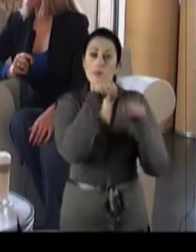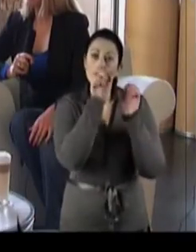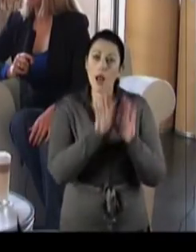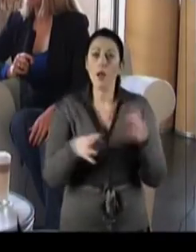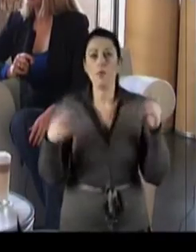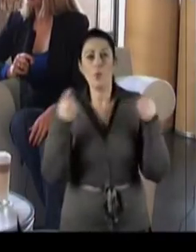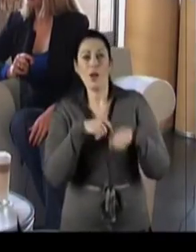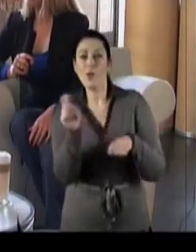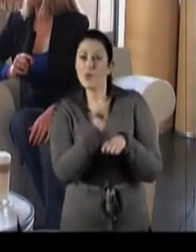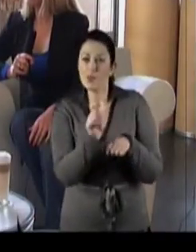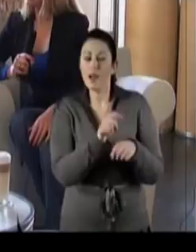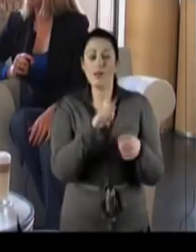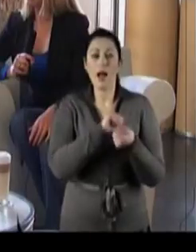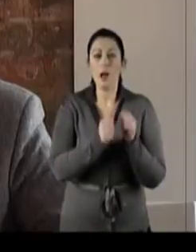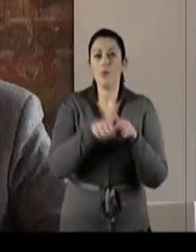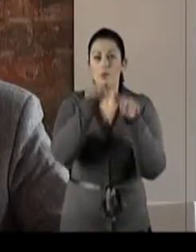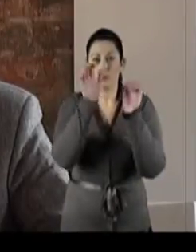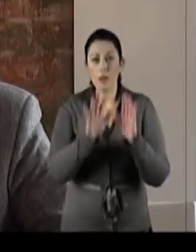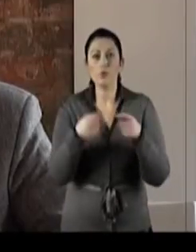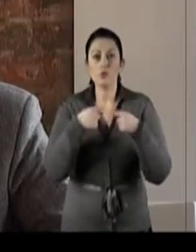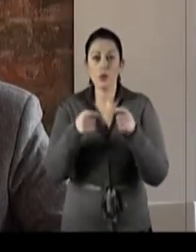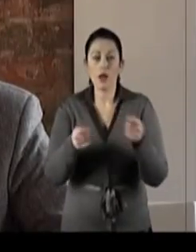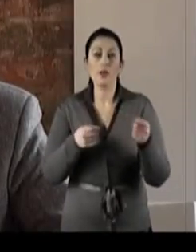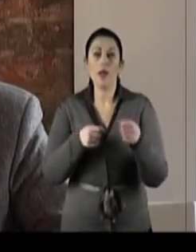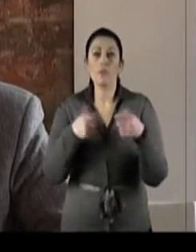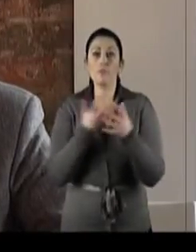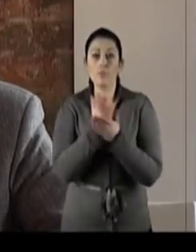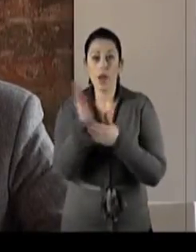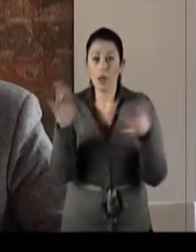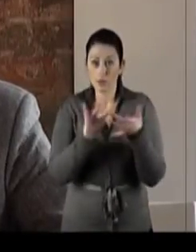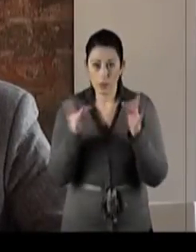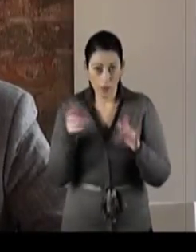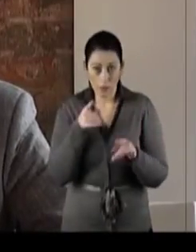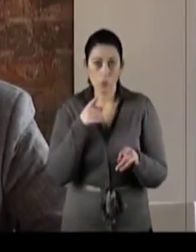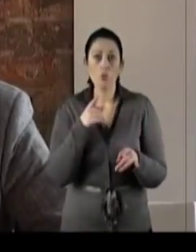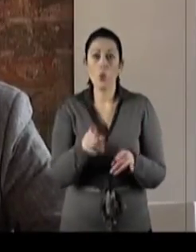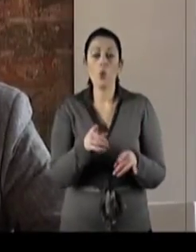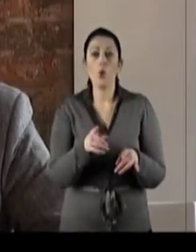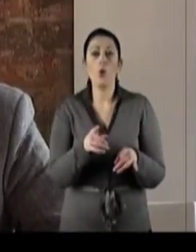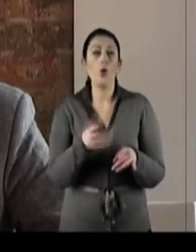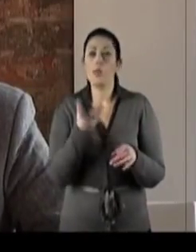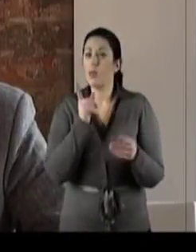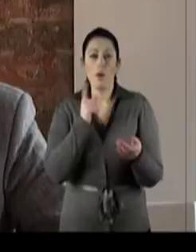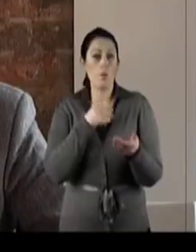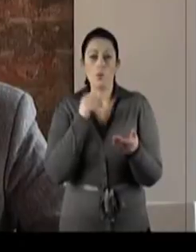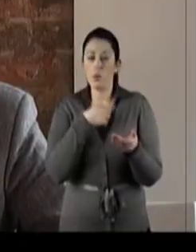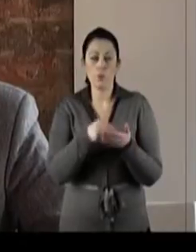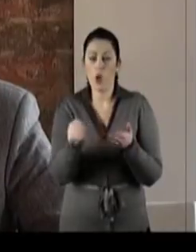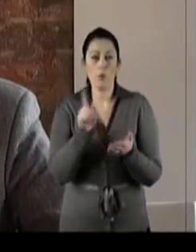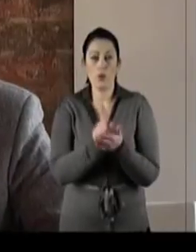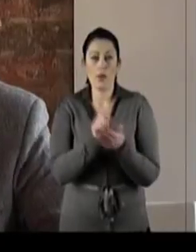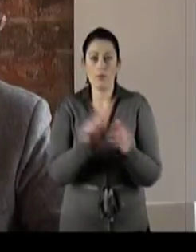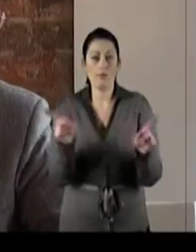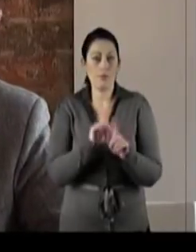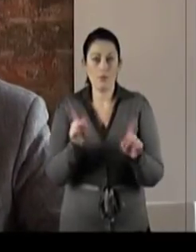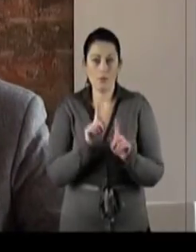Sprzedawcy rozumianego tutaj jako handlowiec, jako sklep internetowy, tak? czy nawet producent jakiegoś wyrobu.